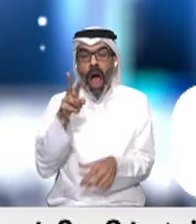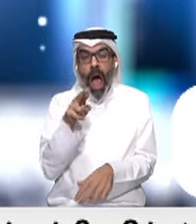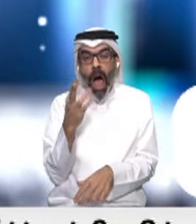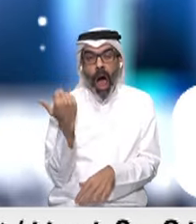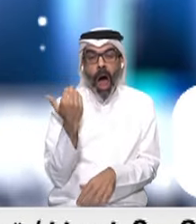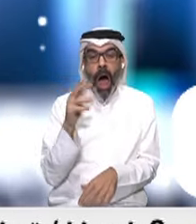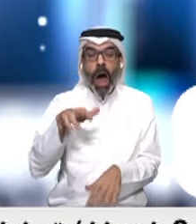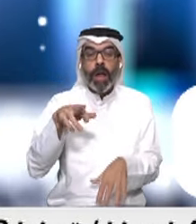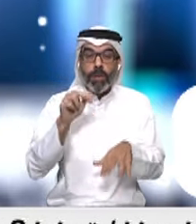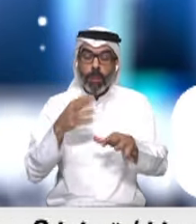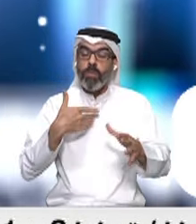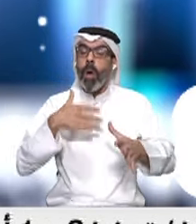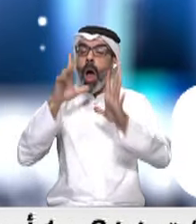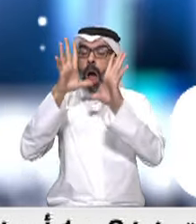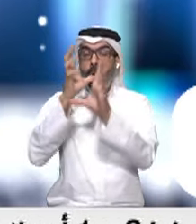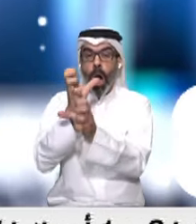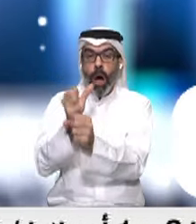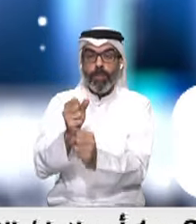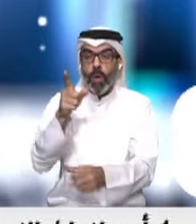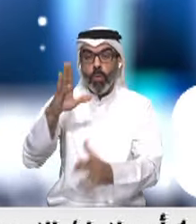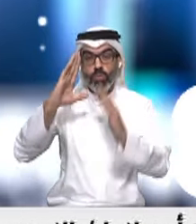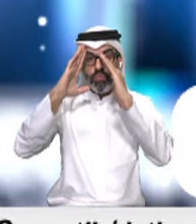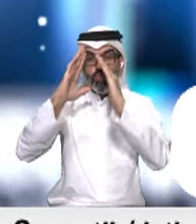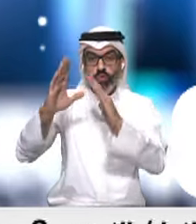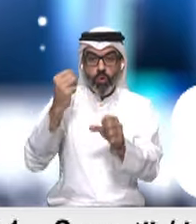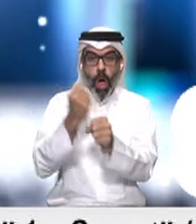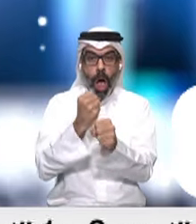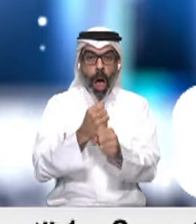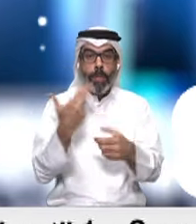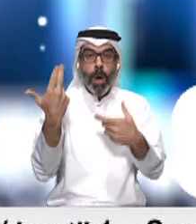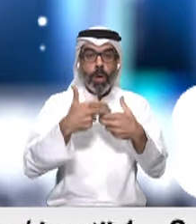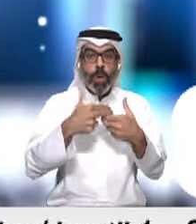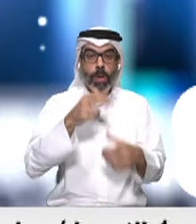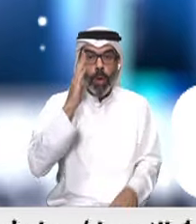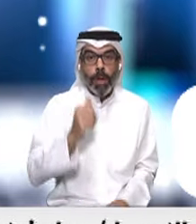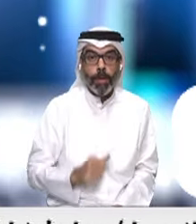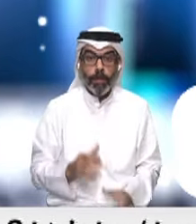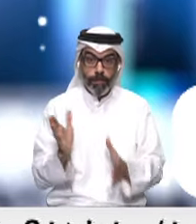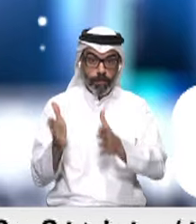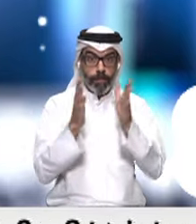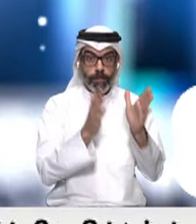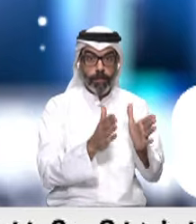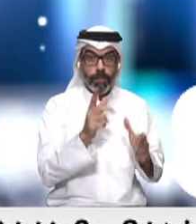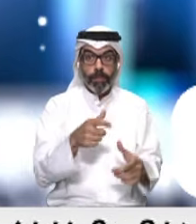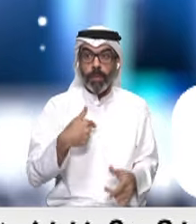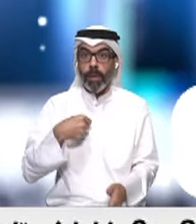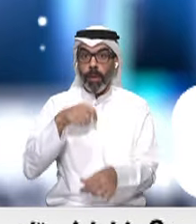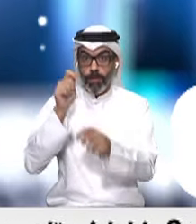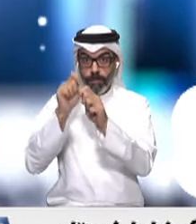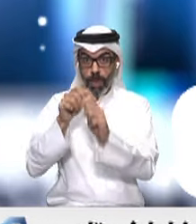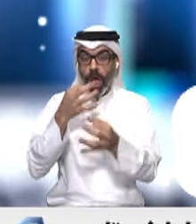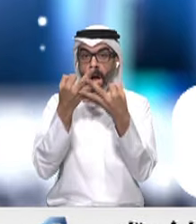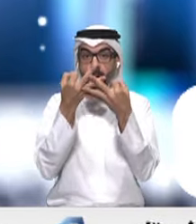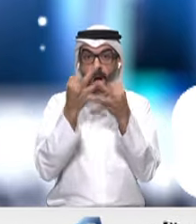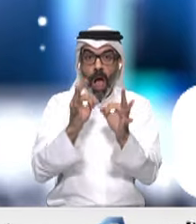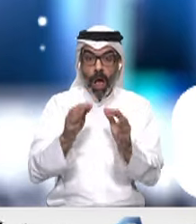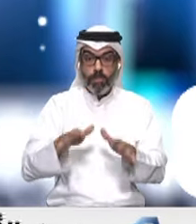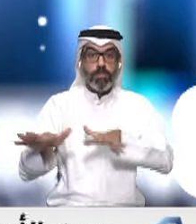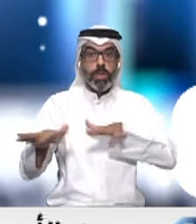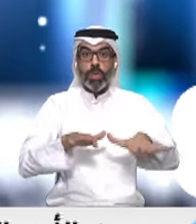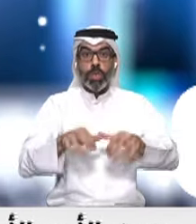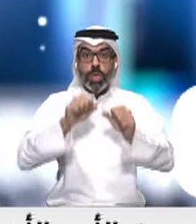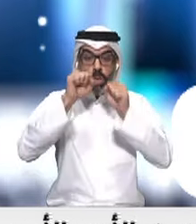له موفور الصحه ودوام العافيه من جانب اخر احيط مجلس الوزراء علما بالتوصيات الوارده ضمن محضر اجتماع اللجنه